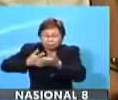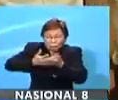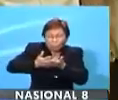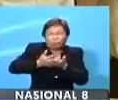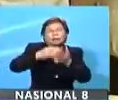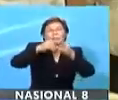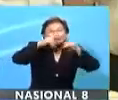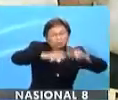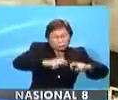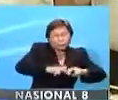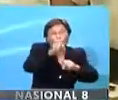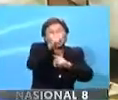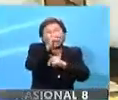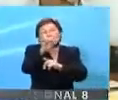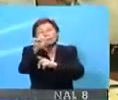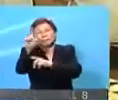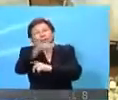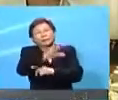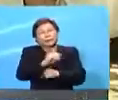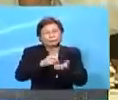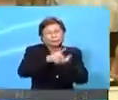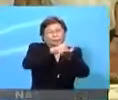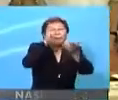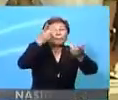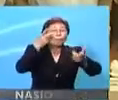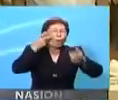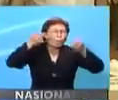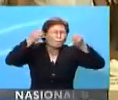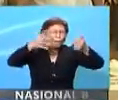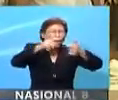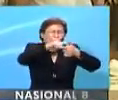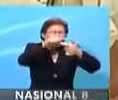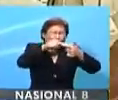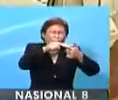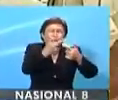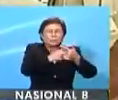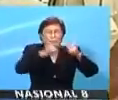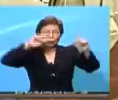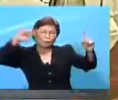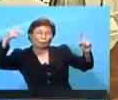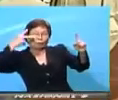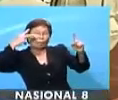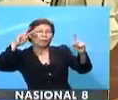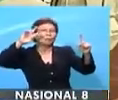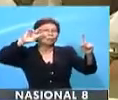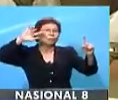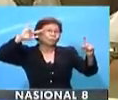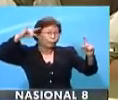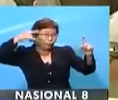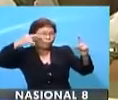terhadap 1MDB dan isu derma politik yang banyak mempengaruhi persepsi rakyat.